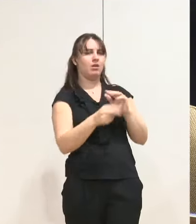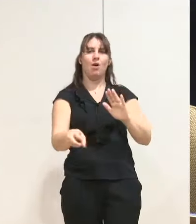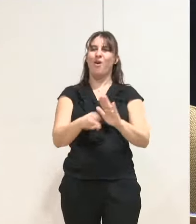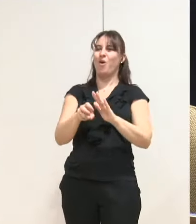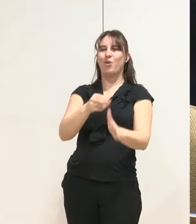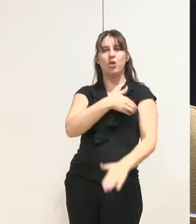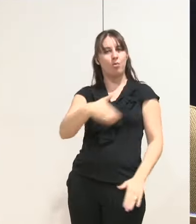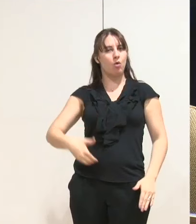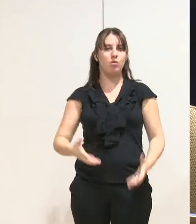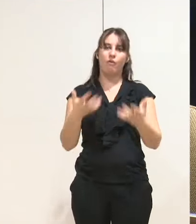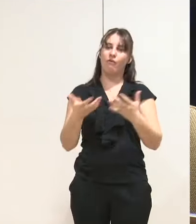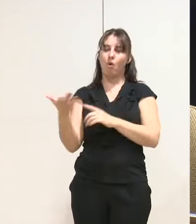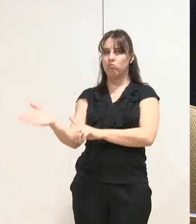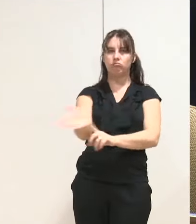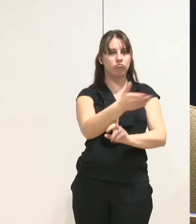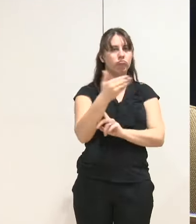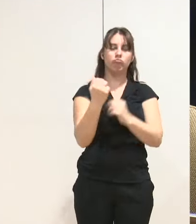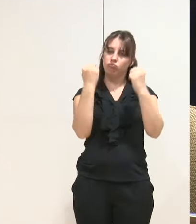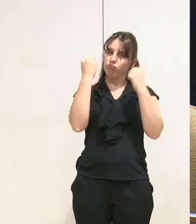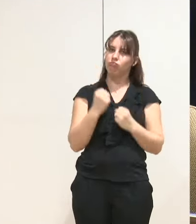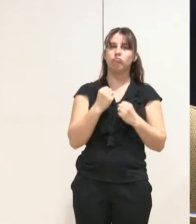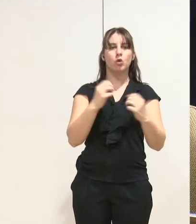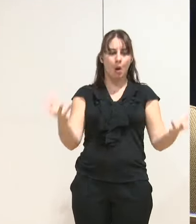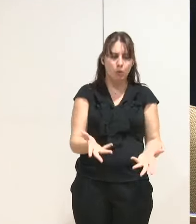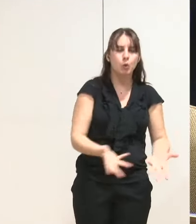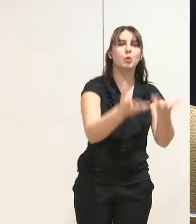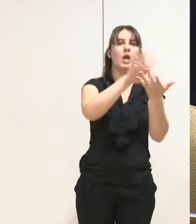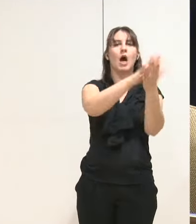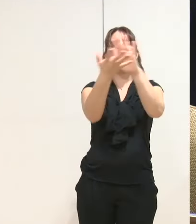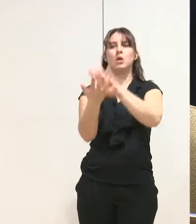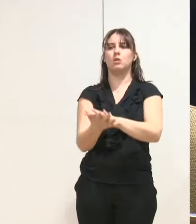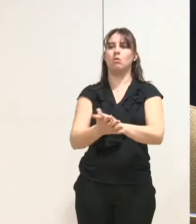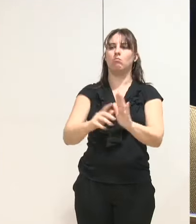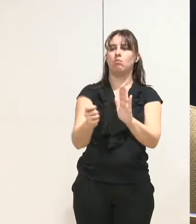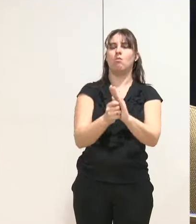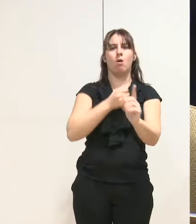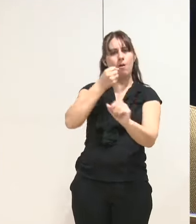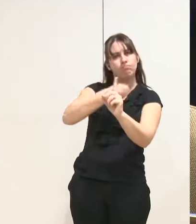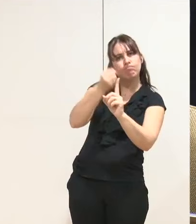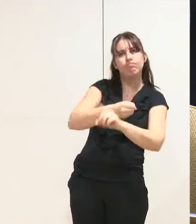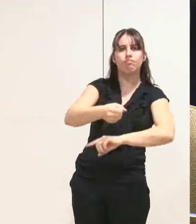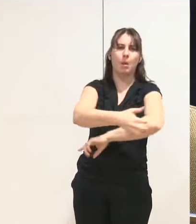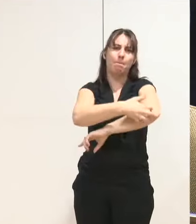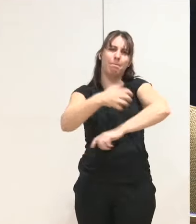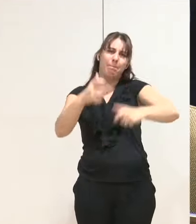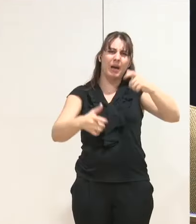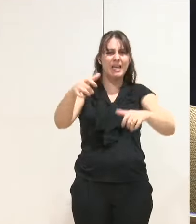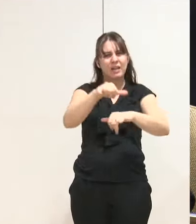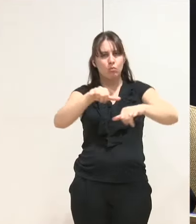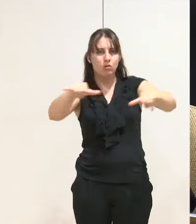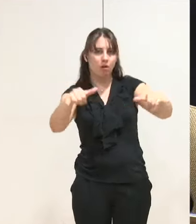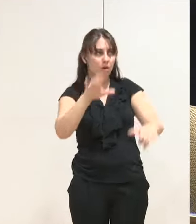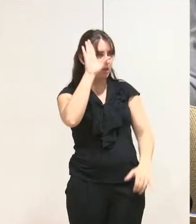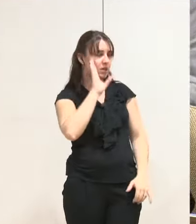réaffirmer de manière forte son soutien qu'elle apporte au monde associatif dans le domaine de la lutte contre la grande précarité alors nous attendons